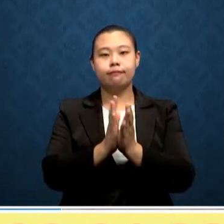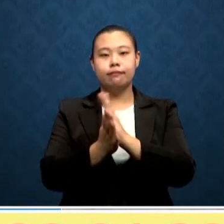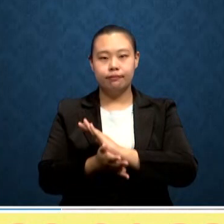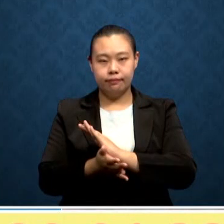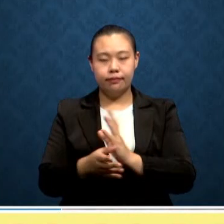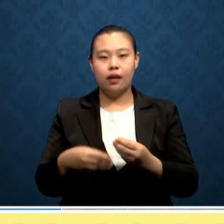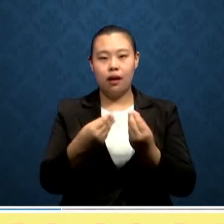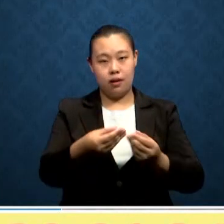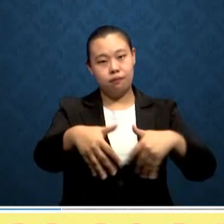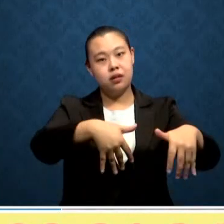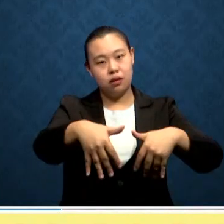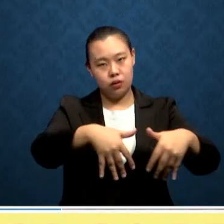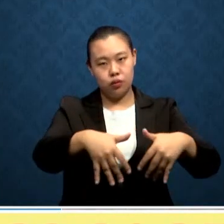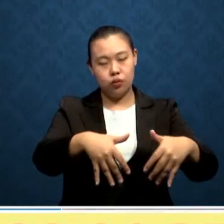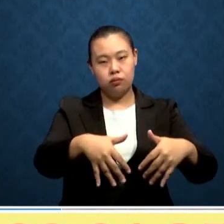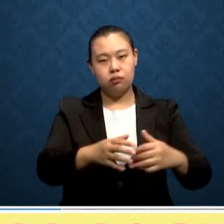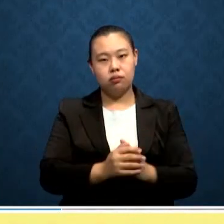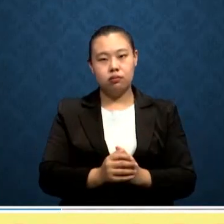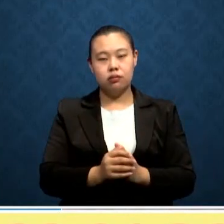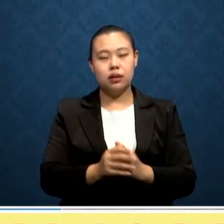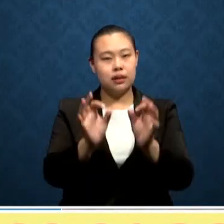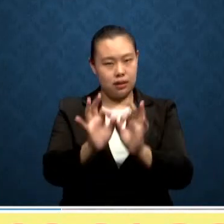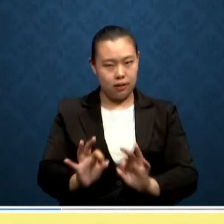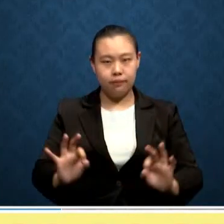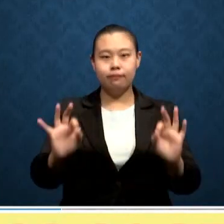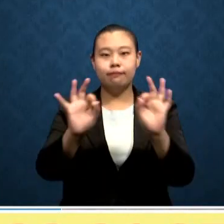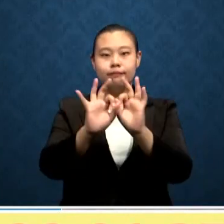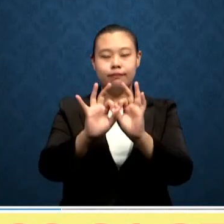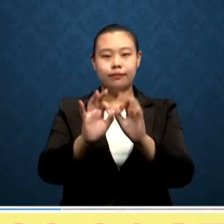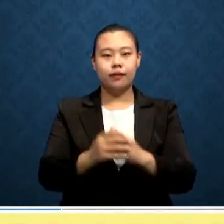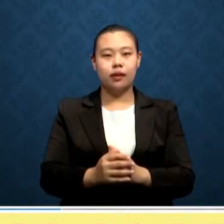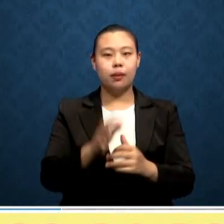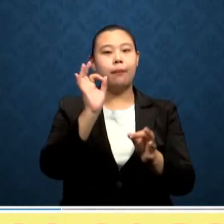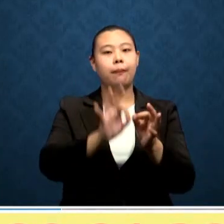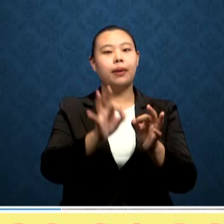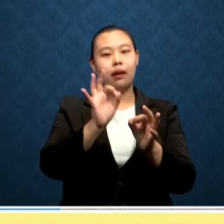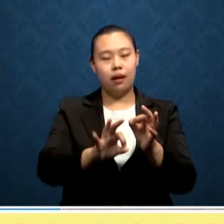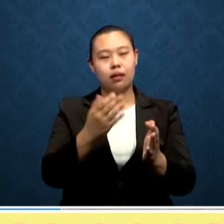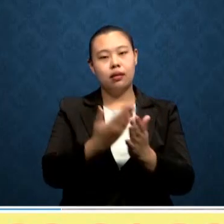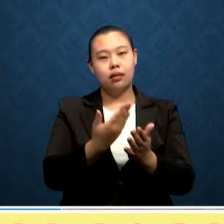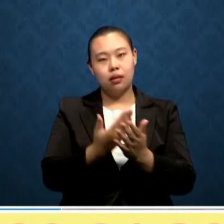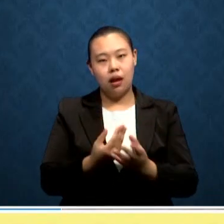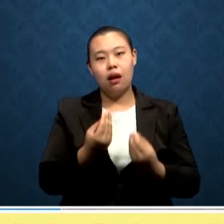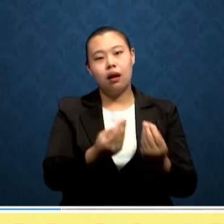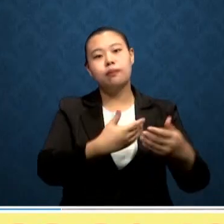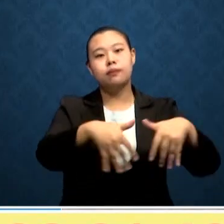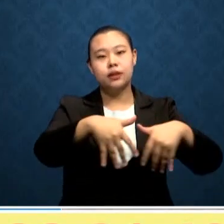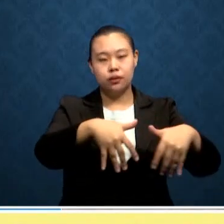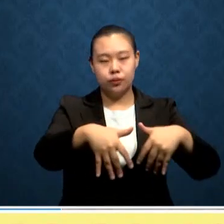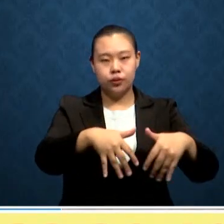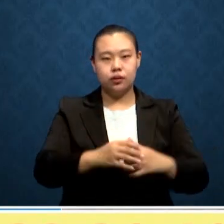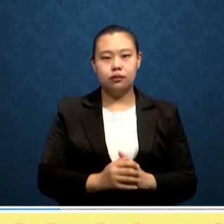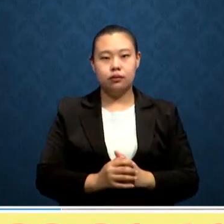าวบ้านเข้าถึงให้ได้นี่คือเป็นการประหยัดค่าใช้จ่าย ให้กับชาวบ้านและ